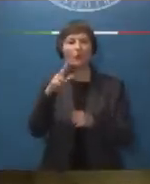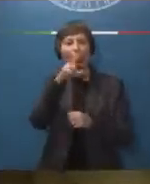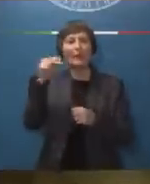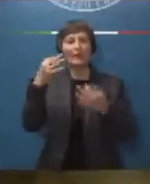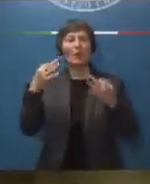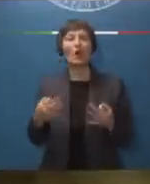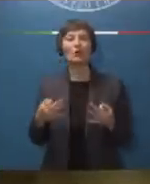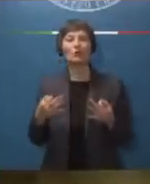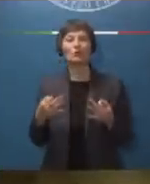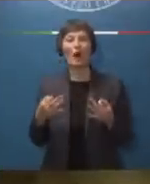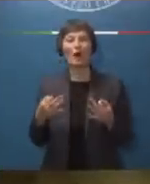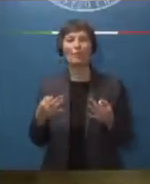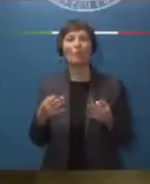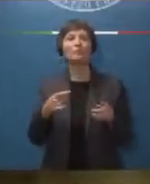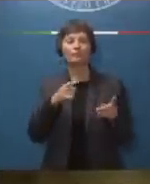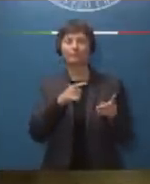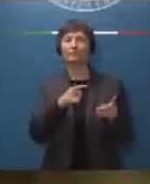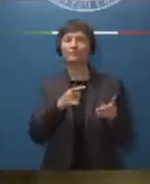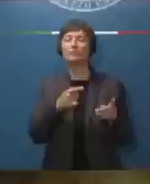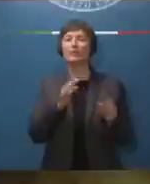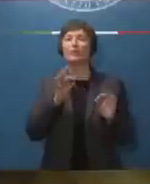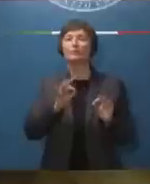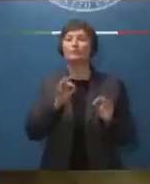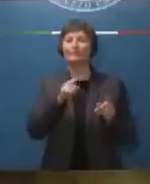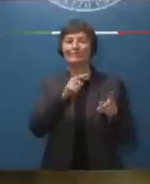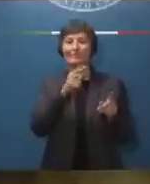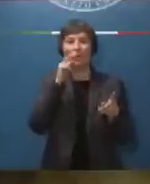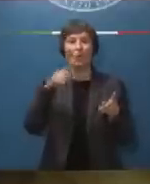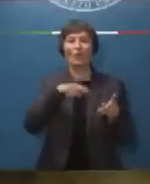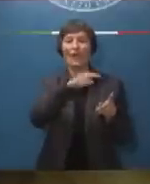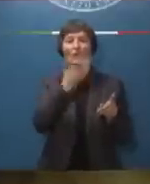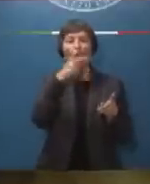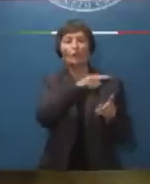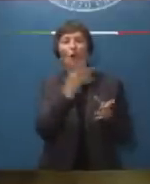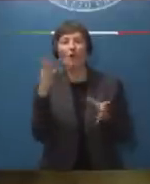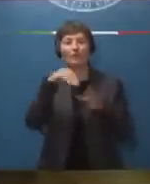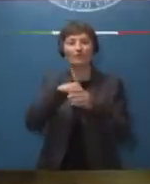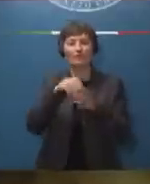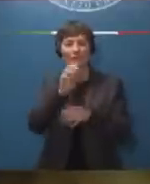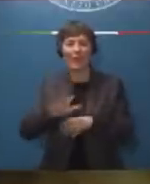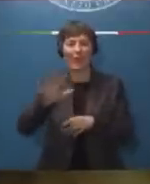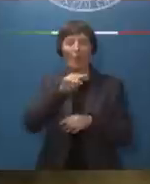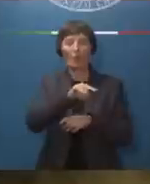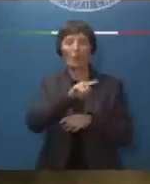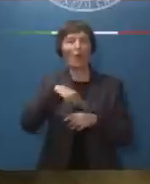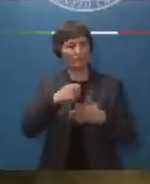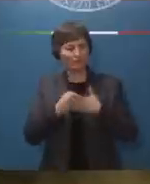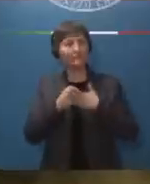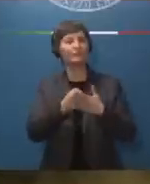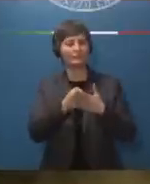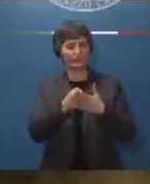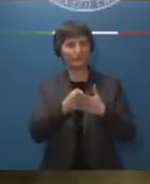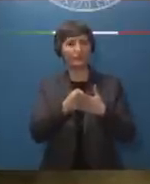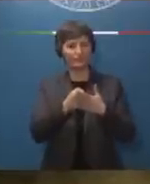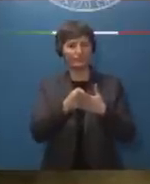le legittime aspirazioni europee dell'Ucraina le sosteniamo l'Italia sta con